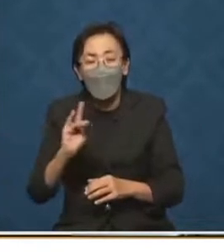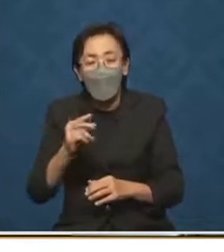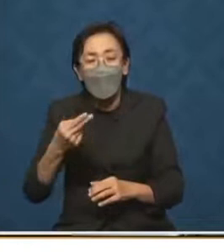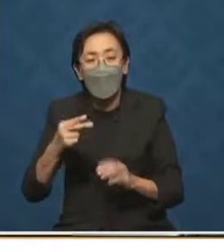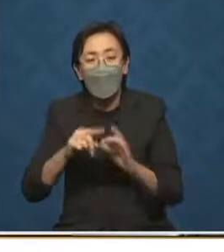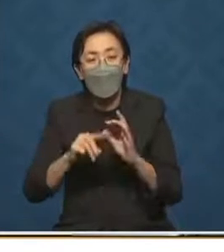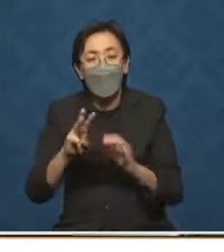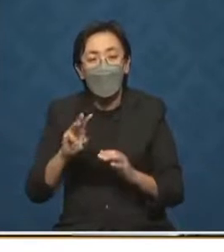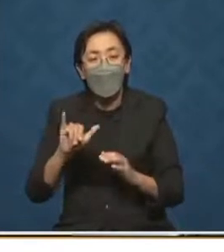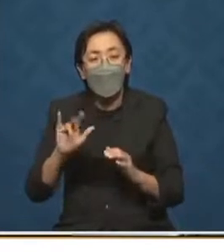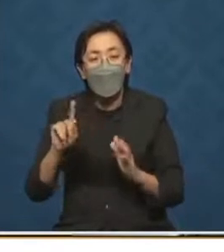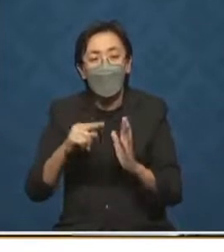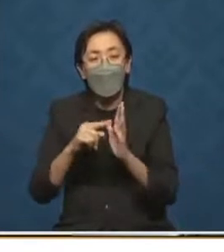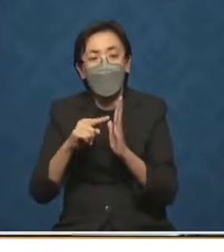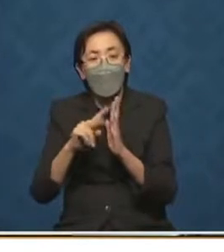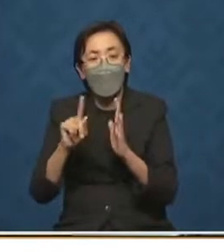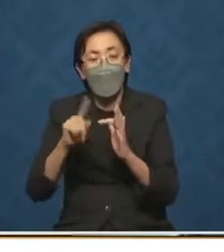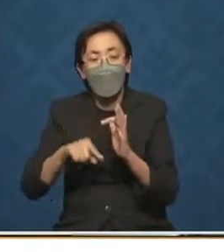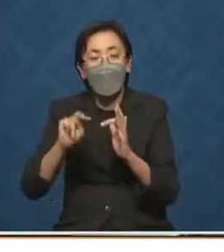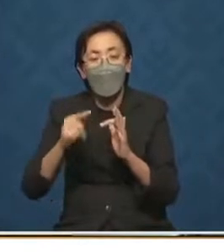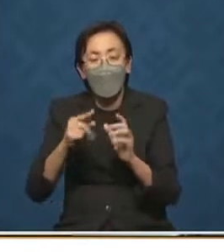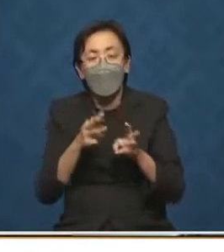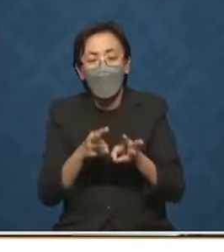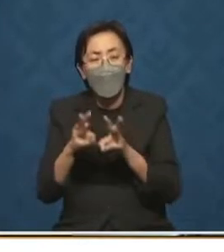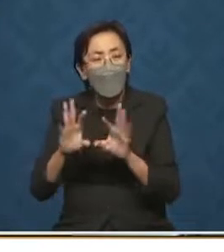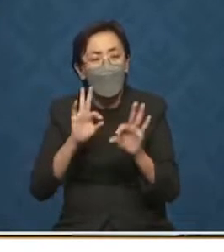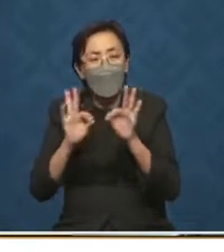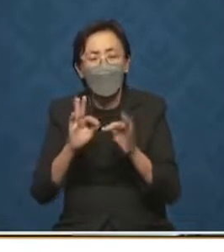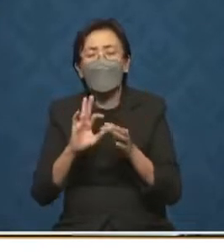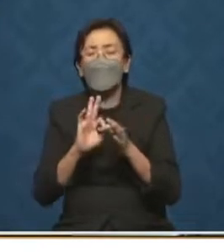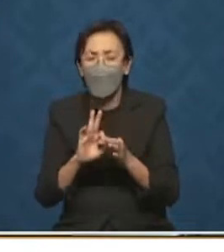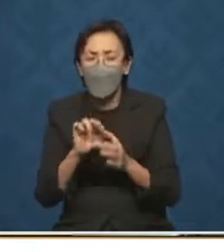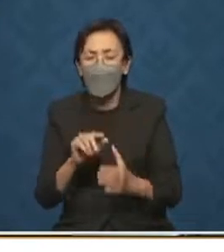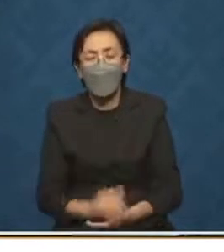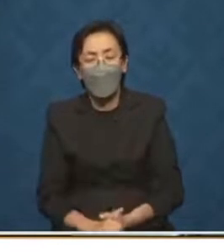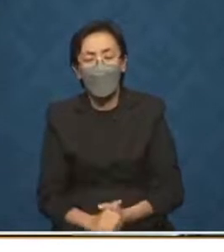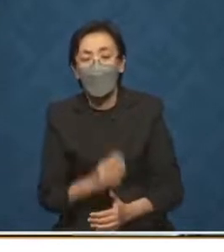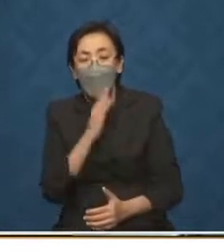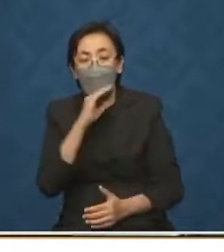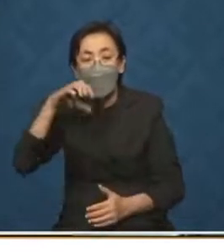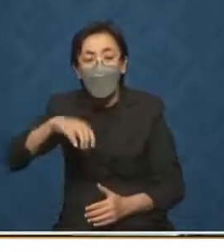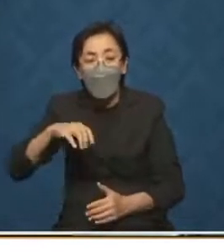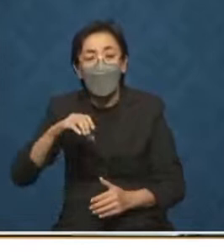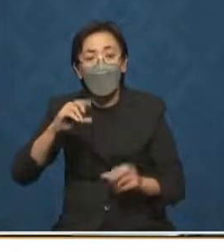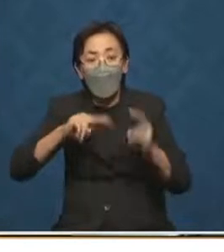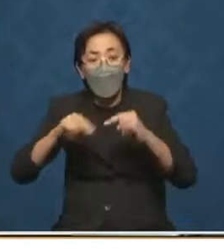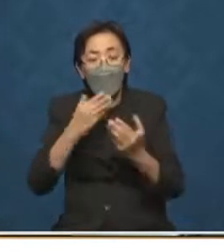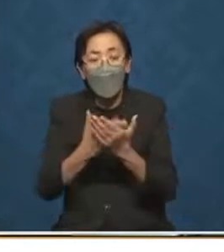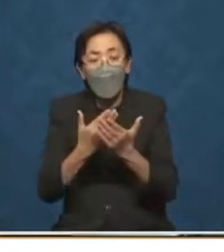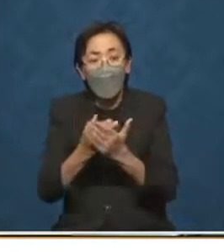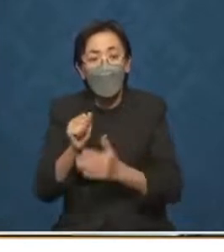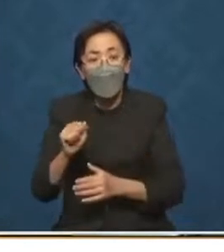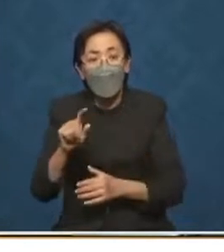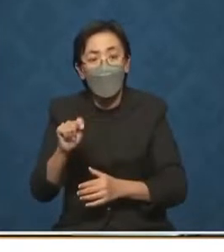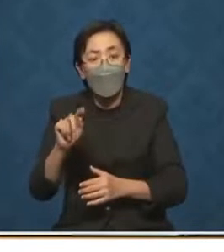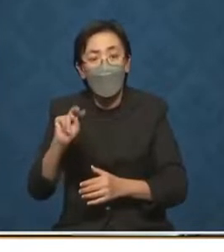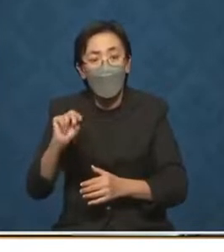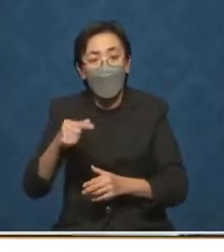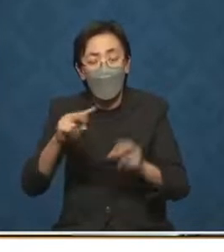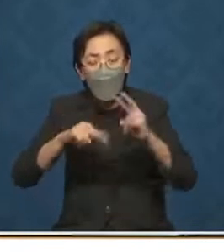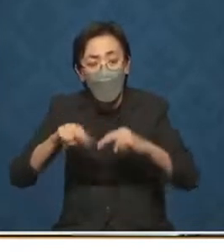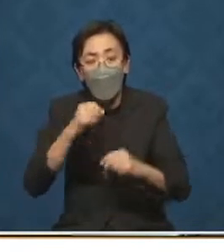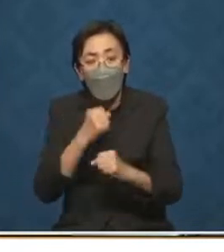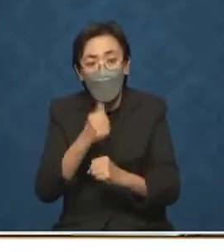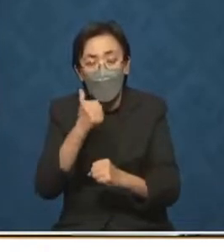ในการจัดซือจัดจ้างโดยวธีคัดเลือกถ้าสำนงงานตวเงินเป็ดิน ตัสอบแล้วสามารถทำได้